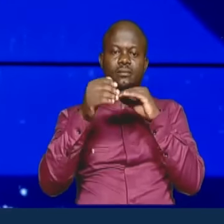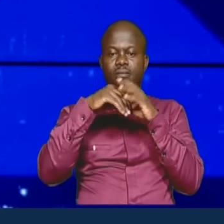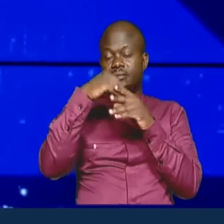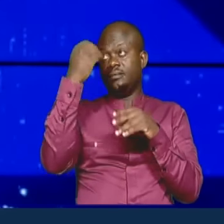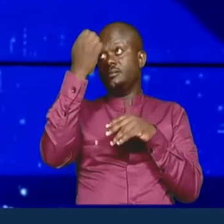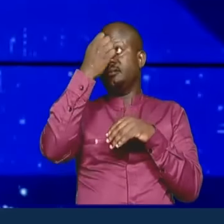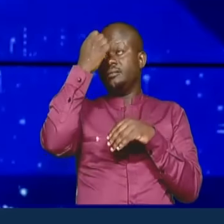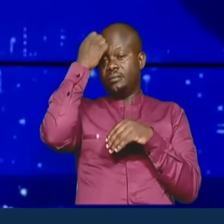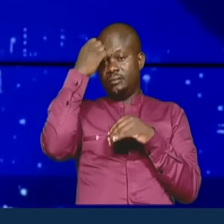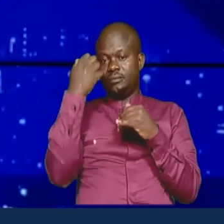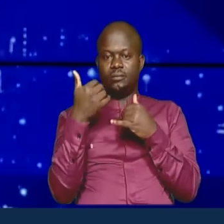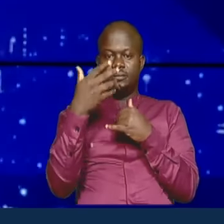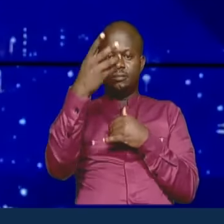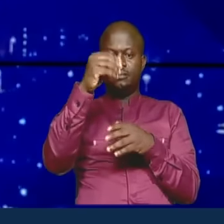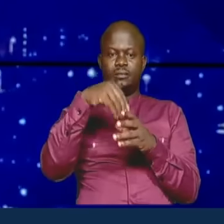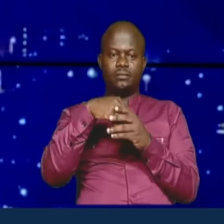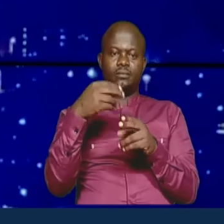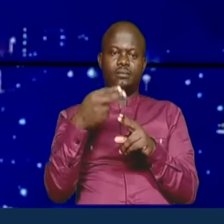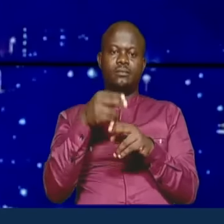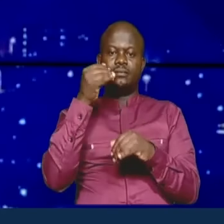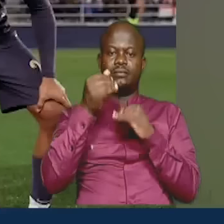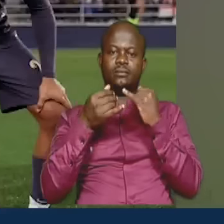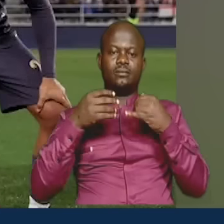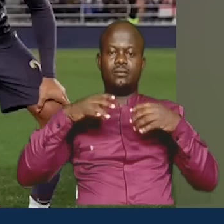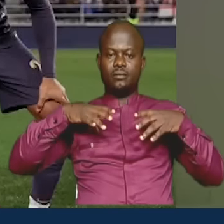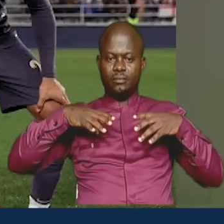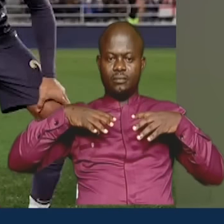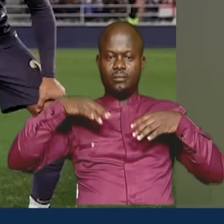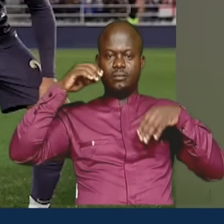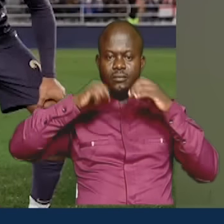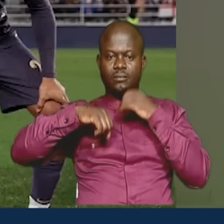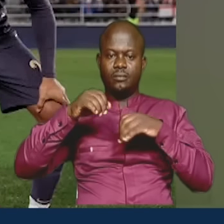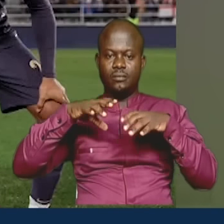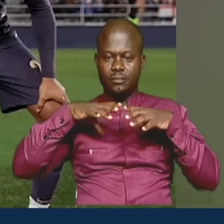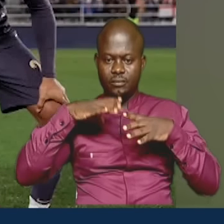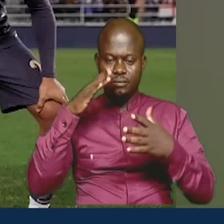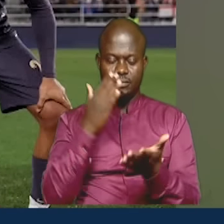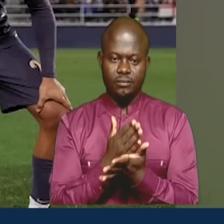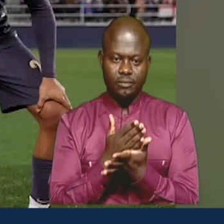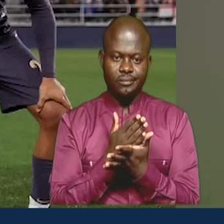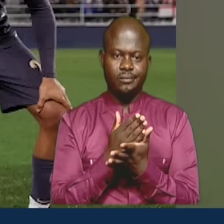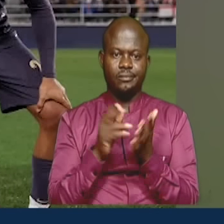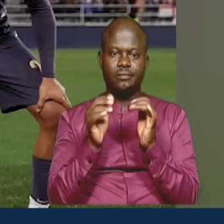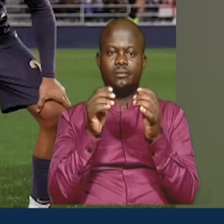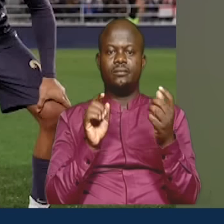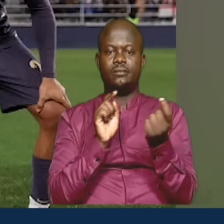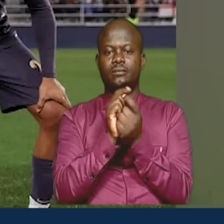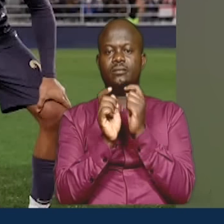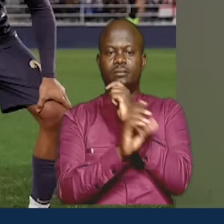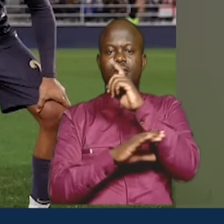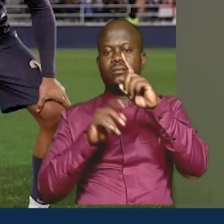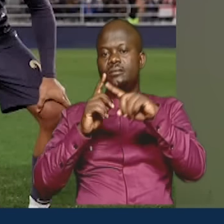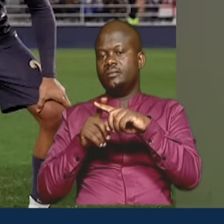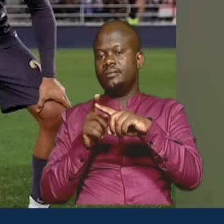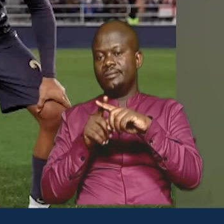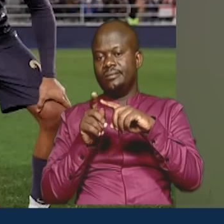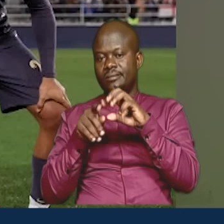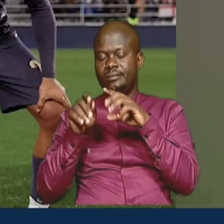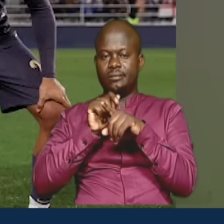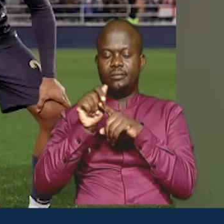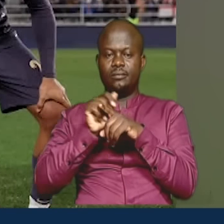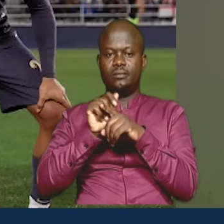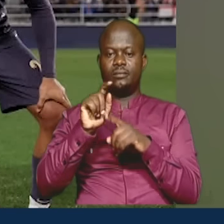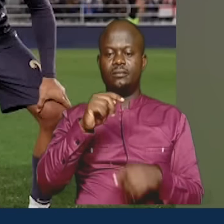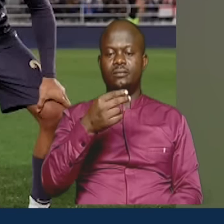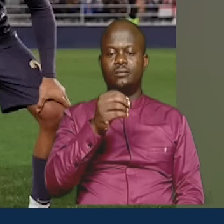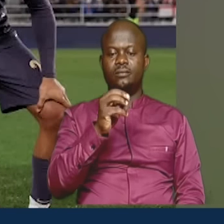w'Uburayi ubu twagiye mu kitwa international break ama champion abayahagaze ni mikino rero ihuza ibigu bigiye bitandukanye umutoza Thomas